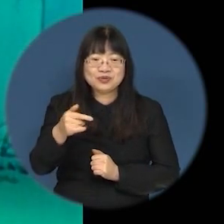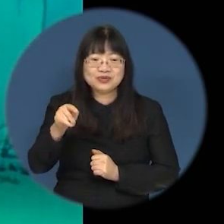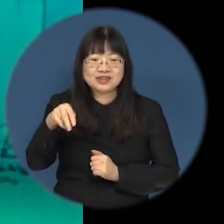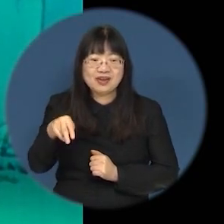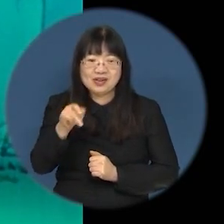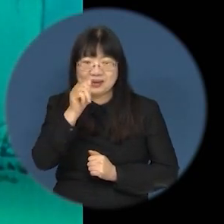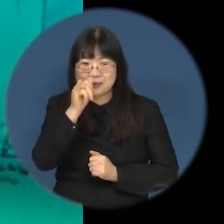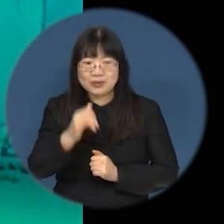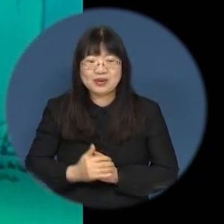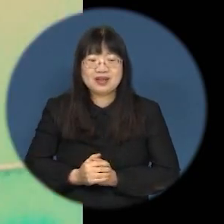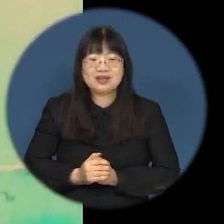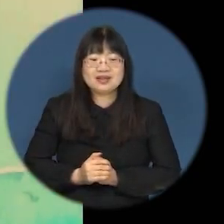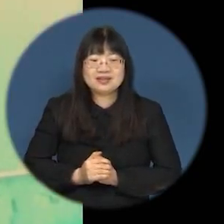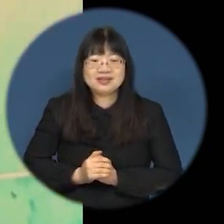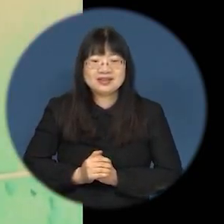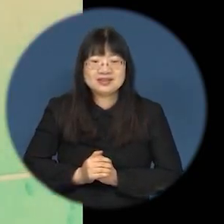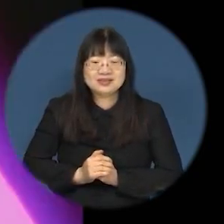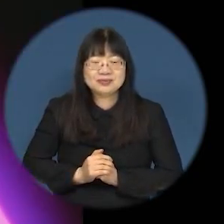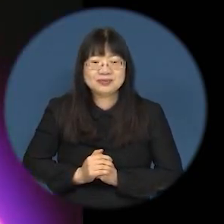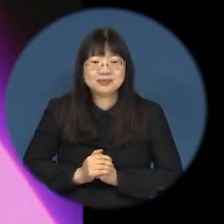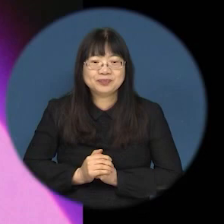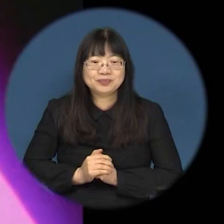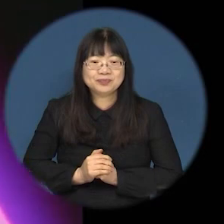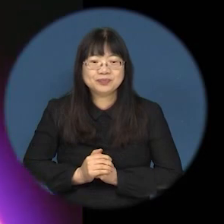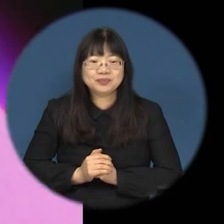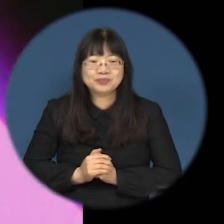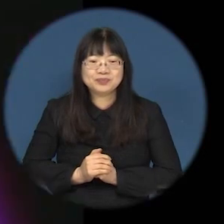에어리언이죠. 그리고 이제 또 그